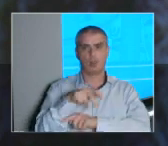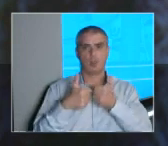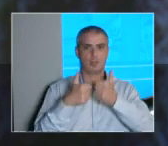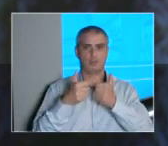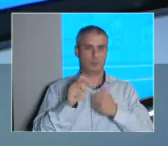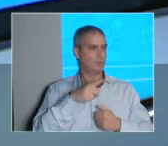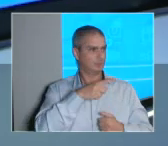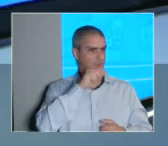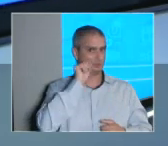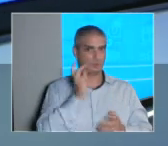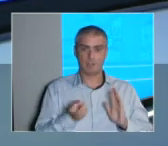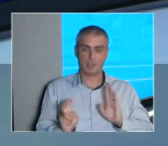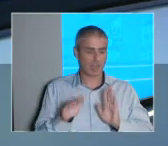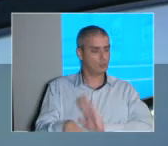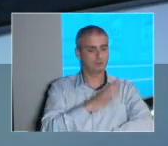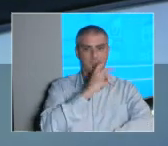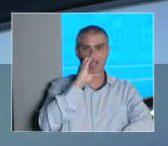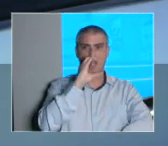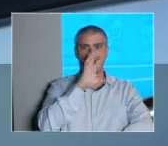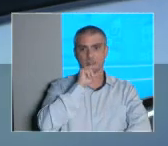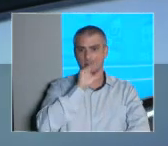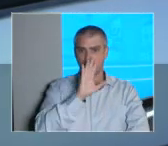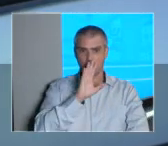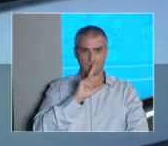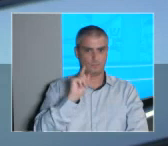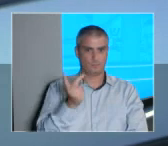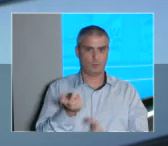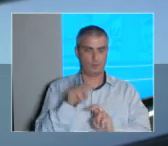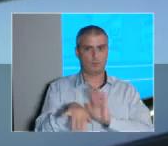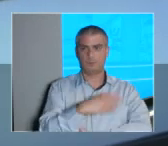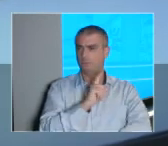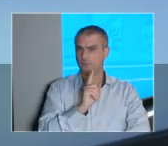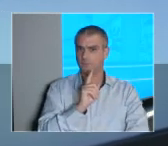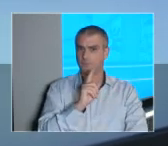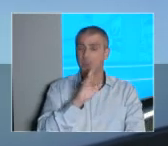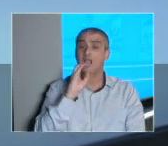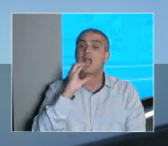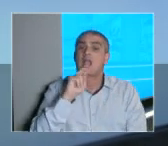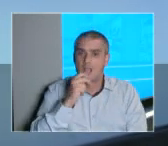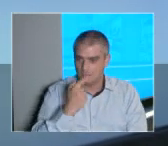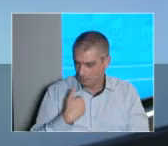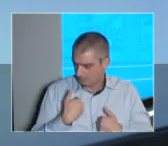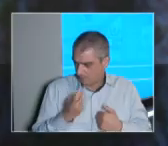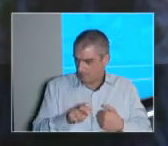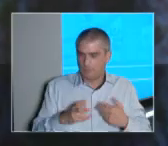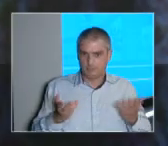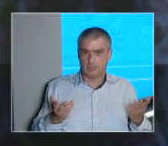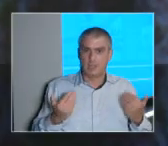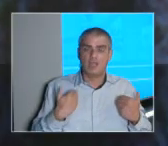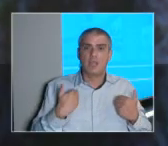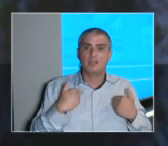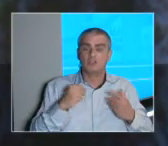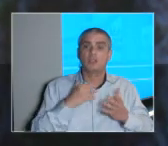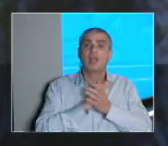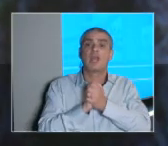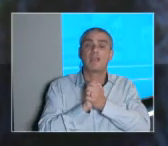לכנסת. שמיר יצא מהמליאה כשהוא דיבר. לא זוכר את זה. למה הוא יוצא מהמליאה? לא, שכאן הוא דיבר. שכאן הוא דיבר. למה הוא יוצא מהמליאה? אני, יש